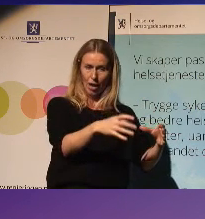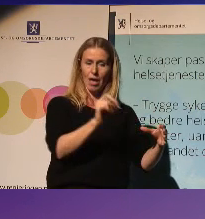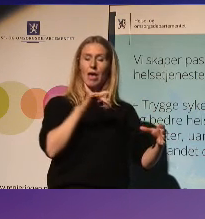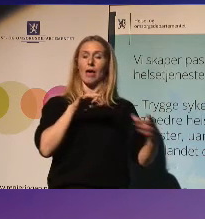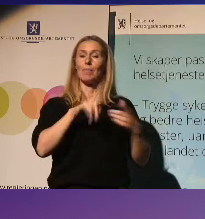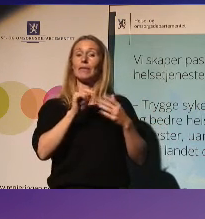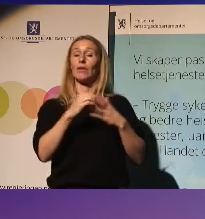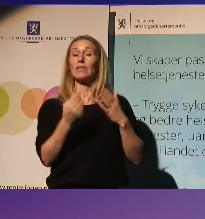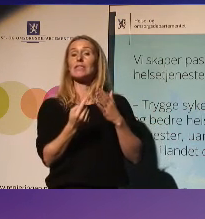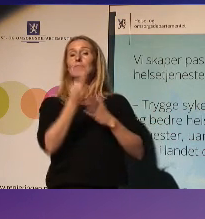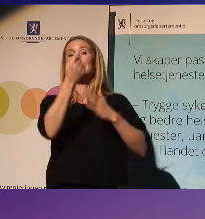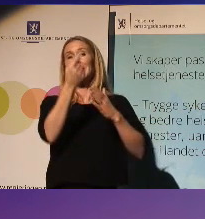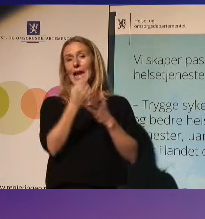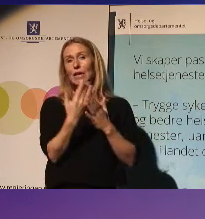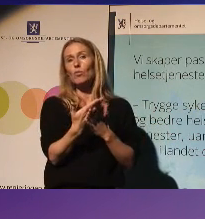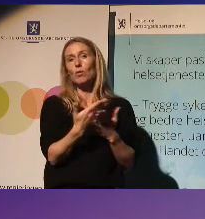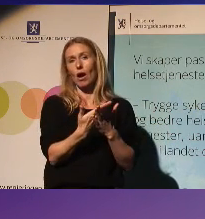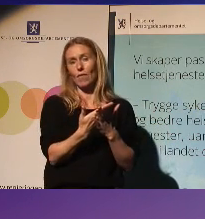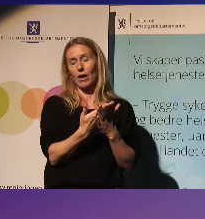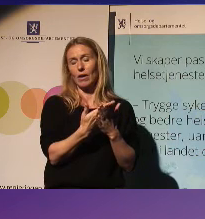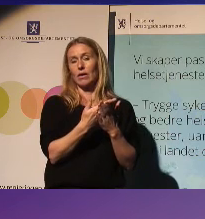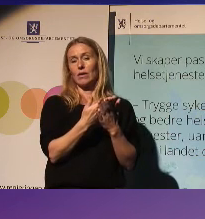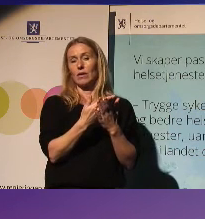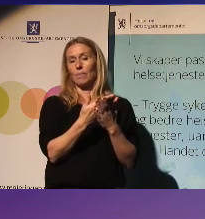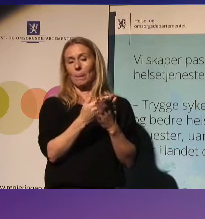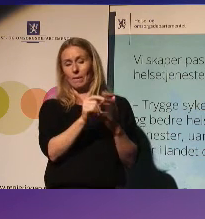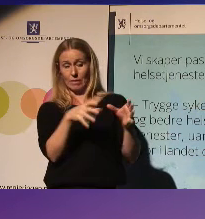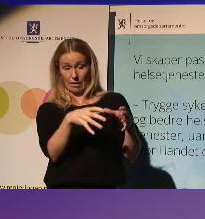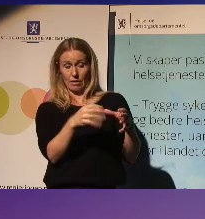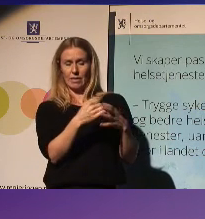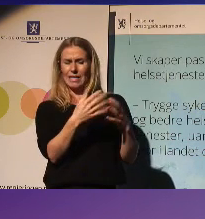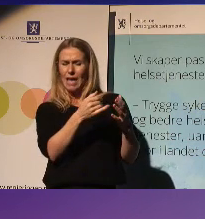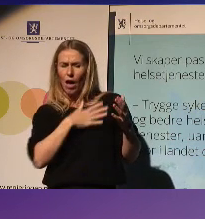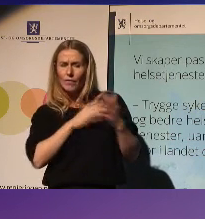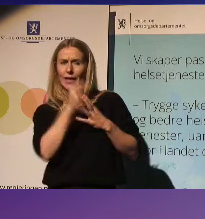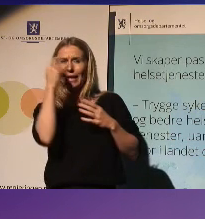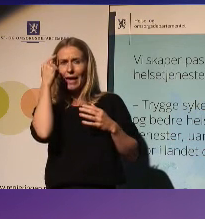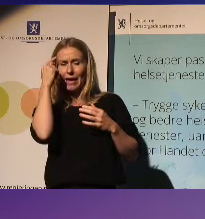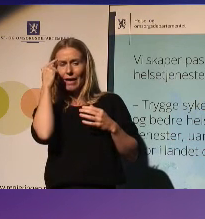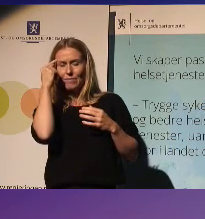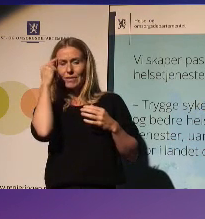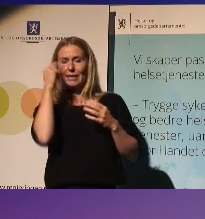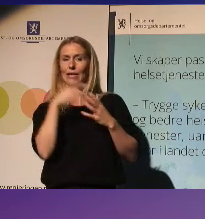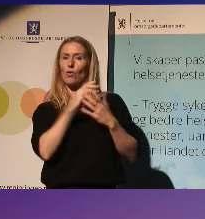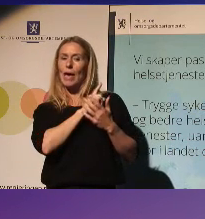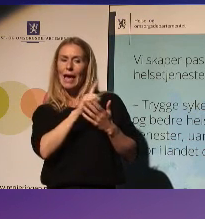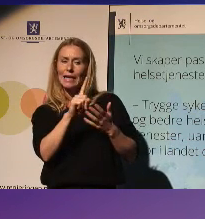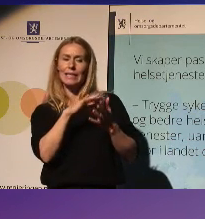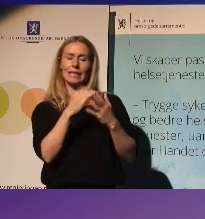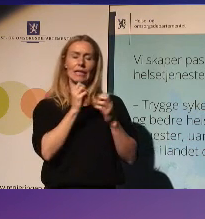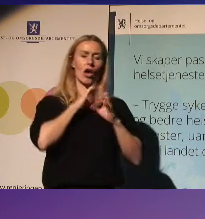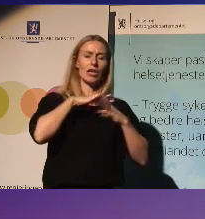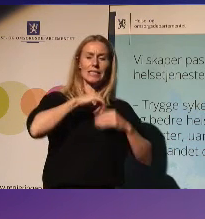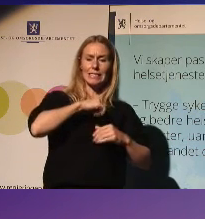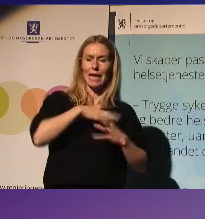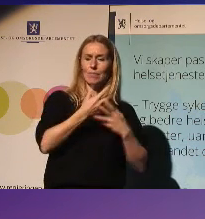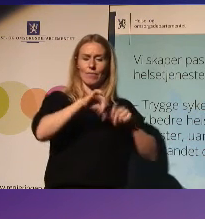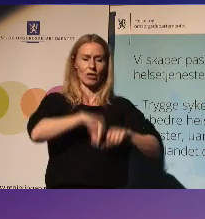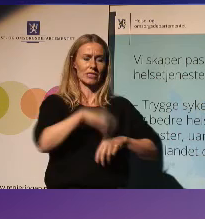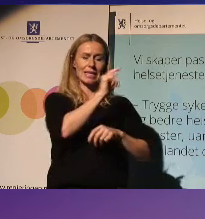spesiell personalgruppe som hadde denne evnen til å hele veien plage seg selv med vanskelige spørsmål